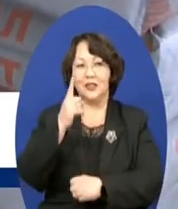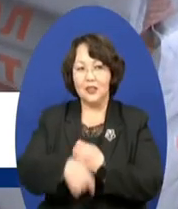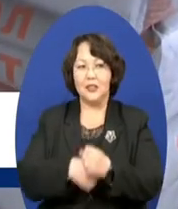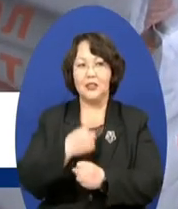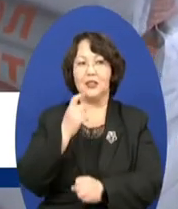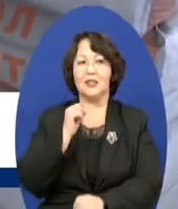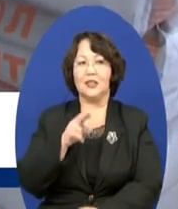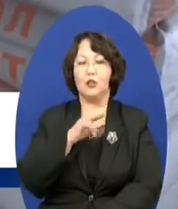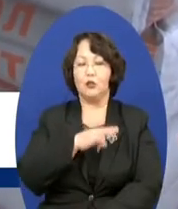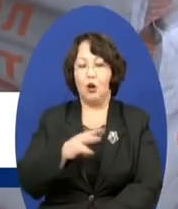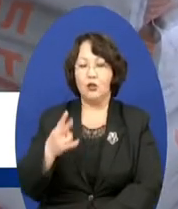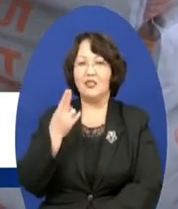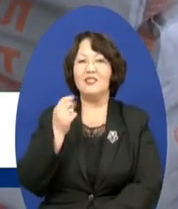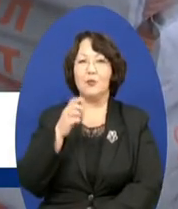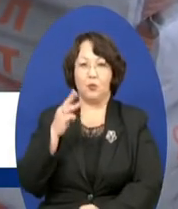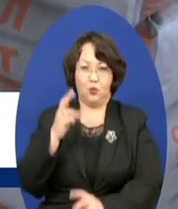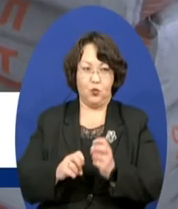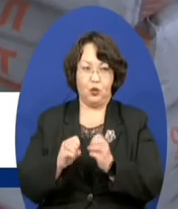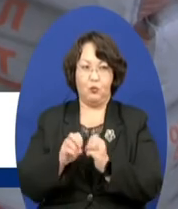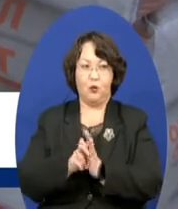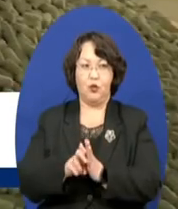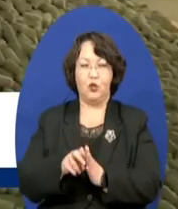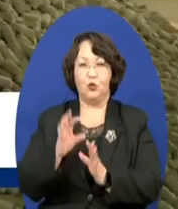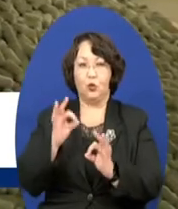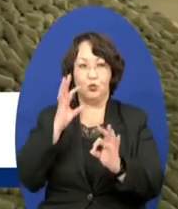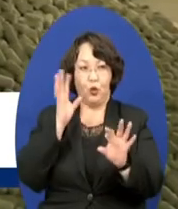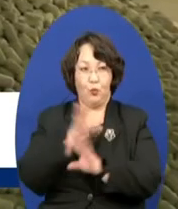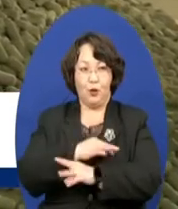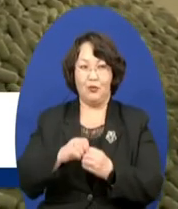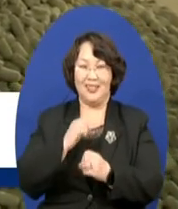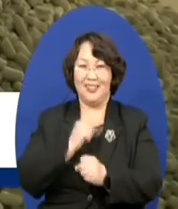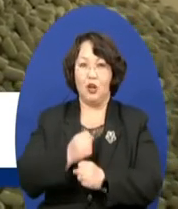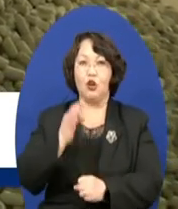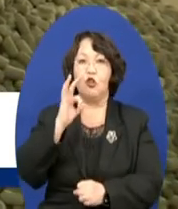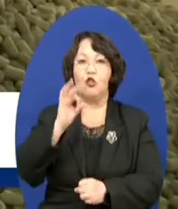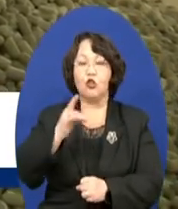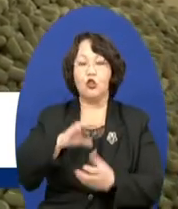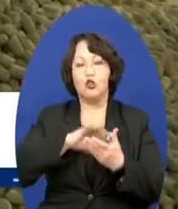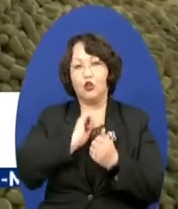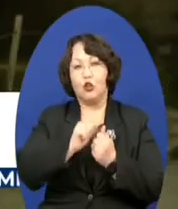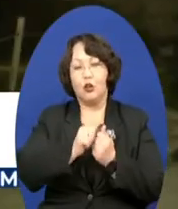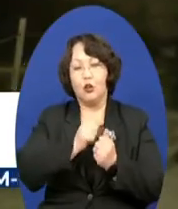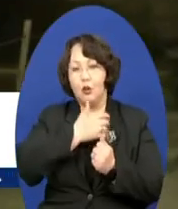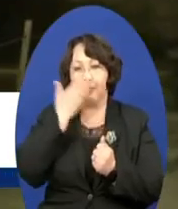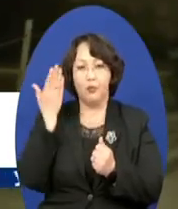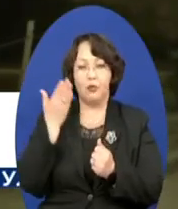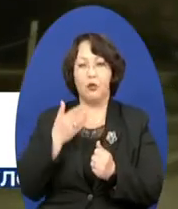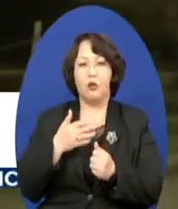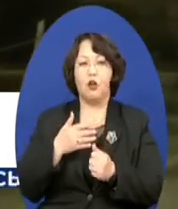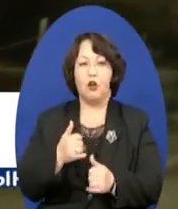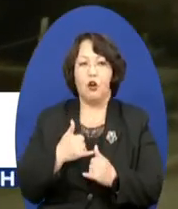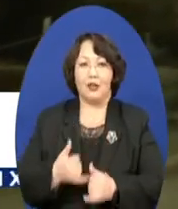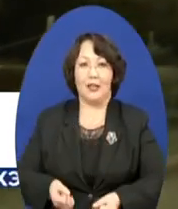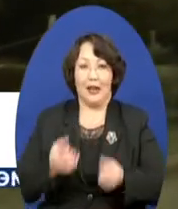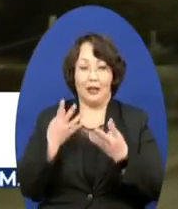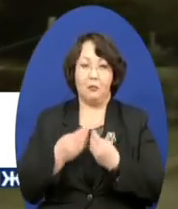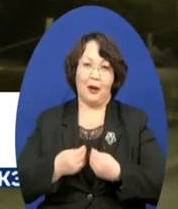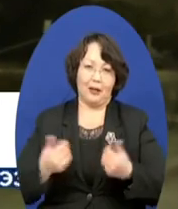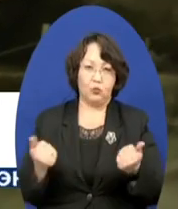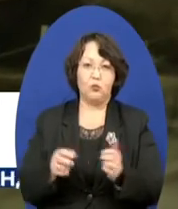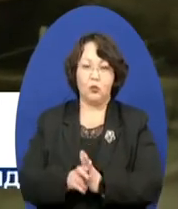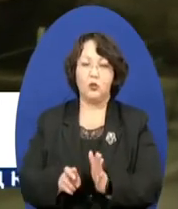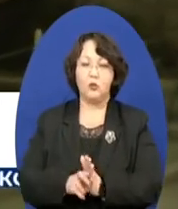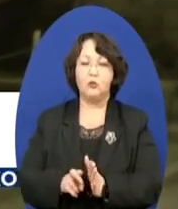цемент үйлдвэрлэх хүчин чадалтай. Зөв менежмент хийж чадвал хоригдлогдсон үр зээлийг төлж усад учирсан хөрөлийг барагдуулах боломжтой гэж харж